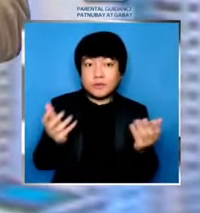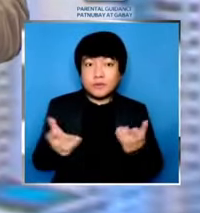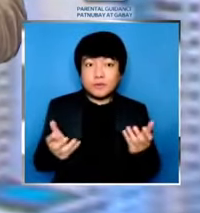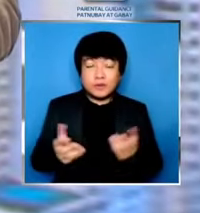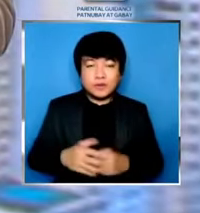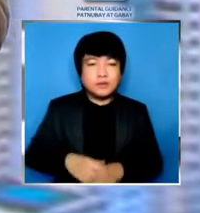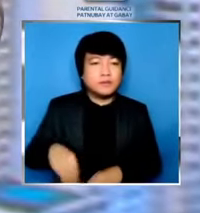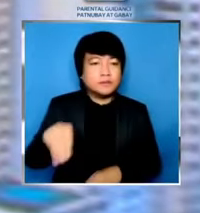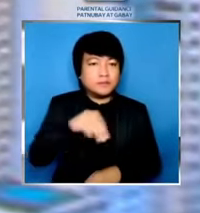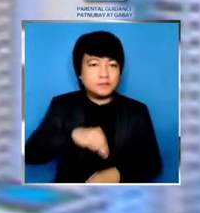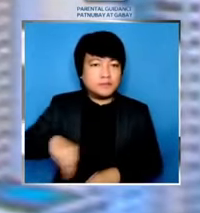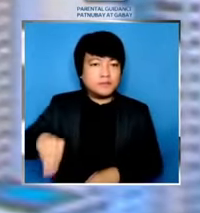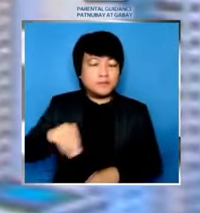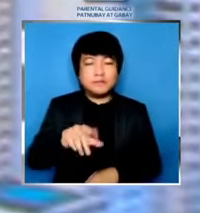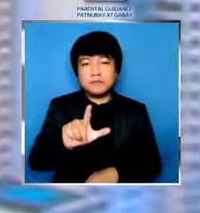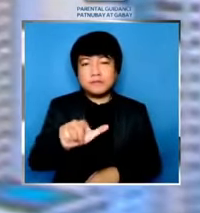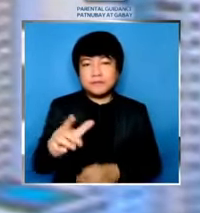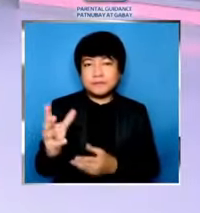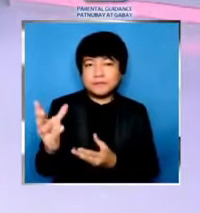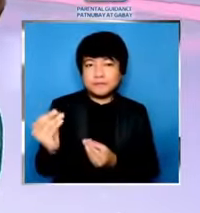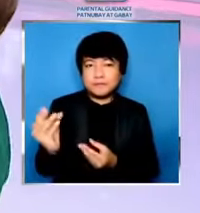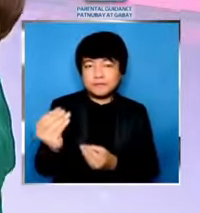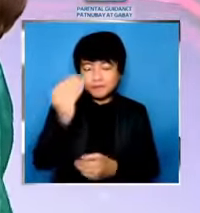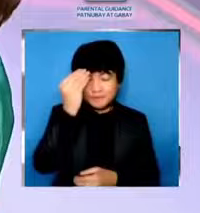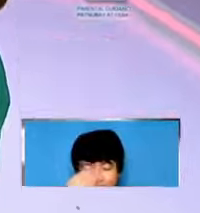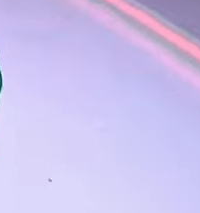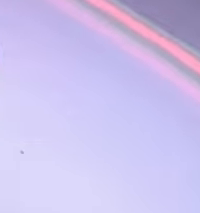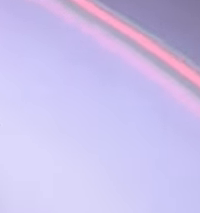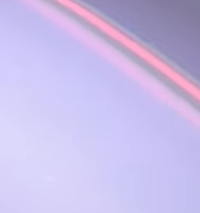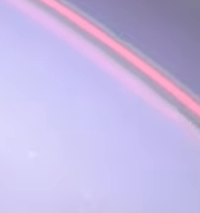natin itong kilalanin mamaya dito sa Dapat Alam Mo!